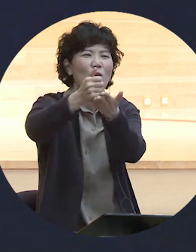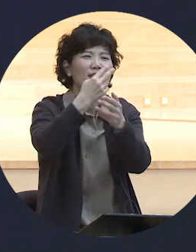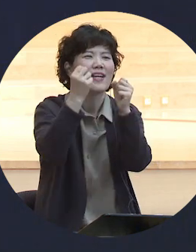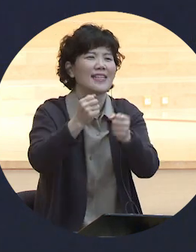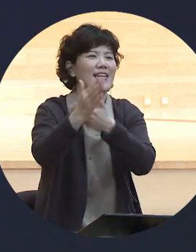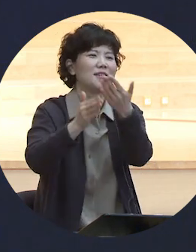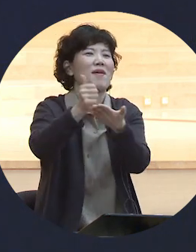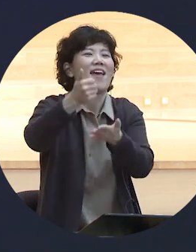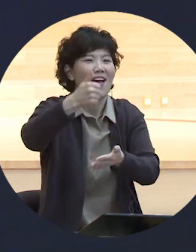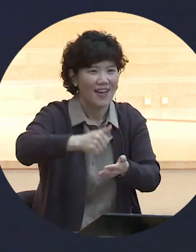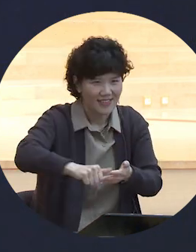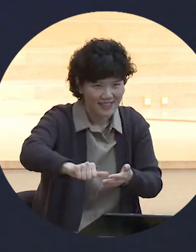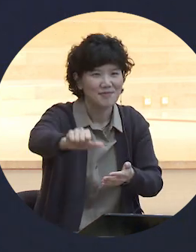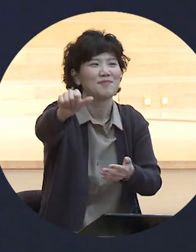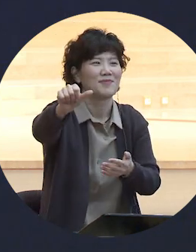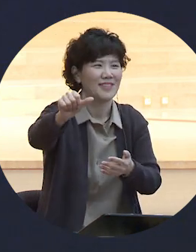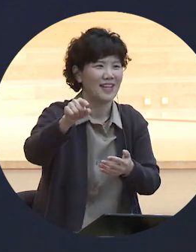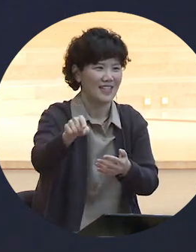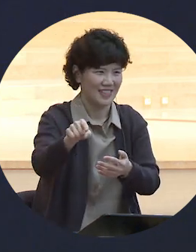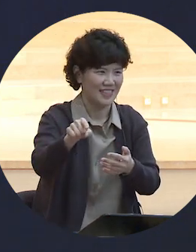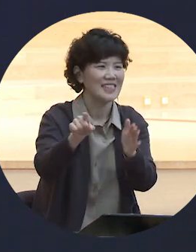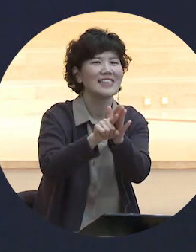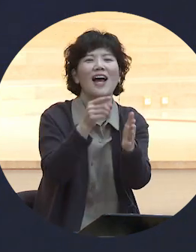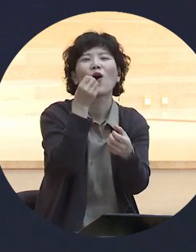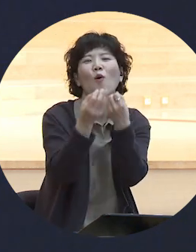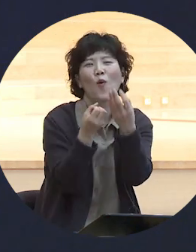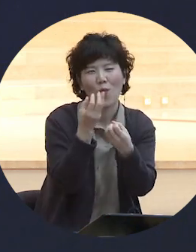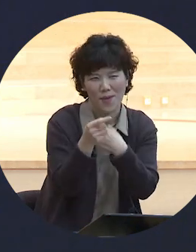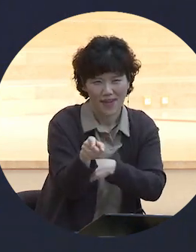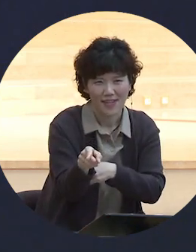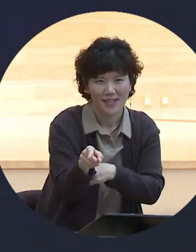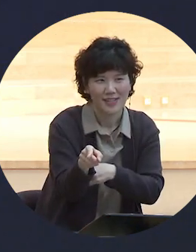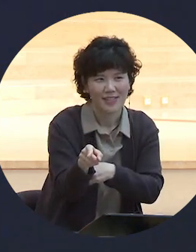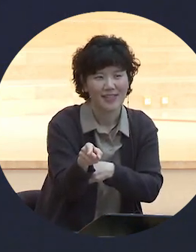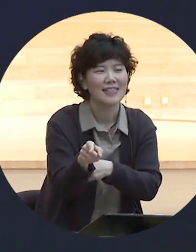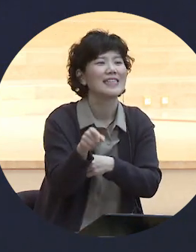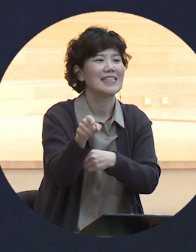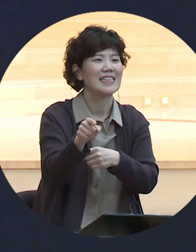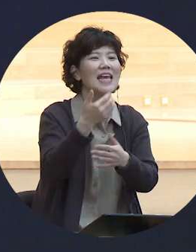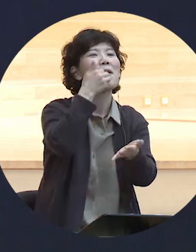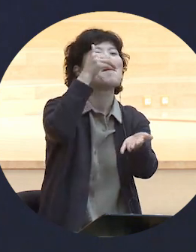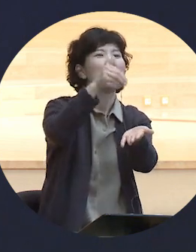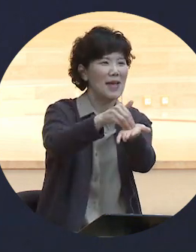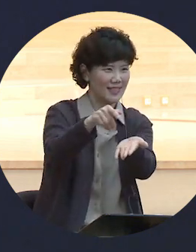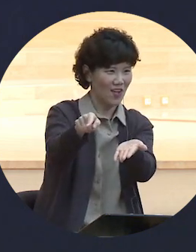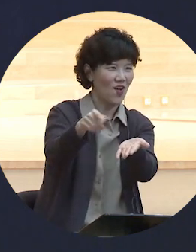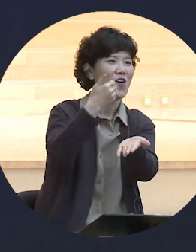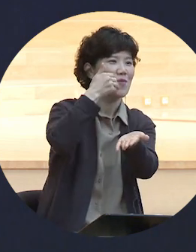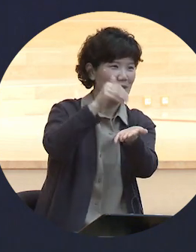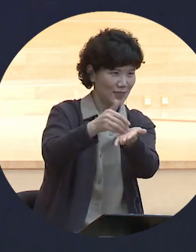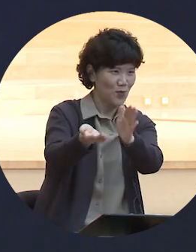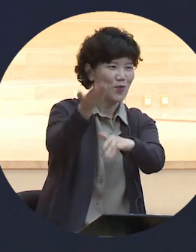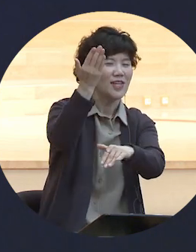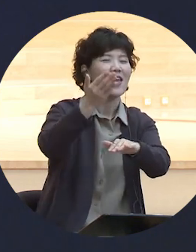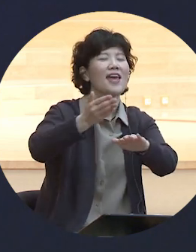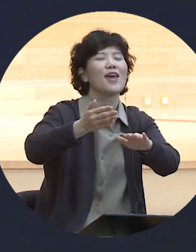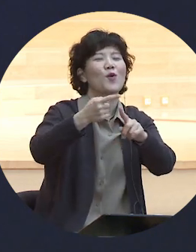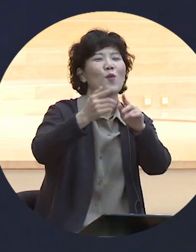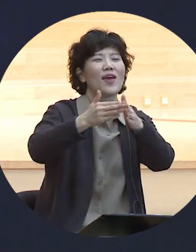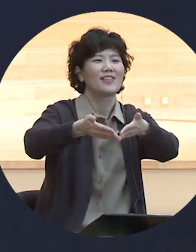살아계신 하나님의 아들이시니라 라는 신앙 고백. 이 반석 위에 하나님의 교회를 세운다 그